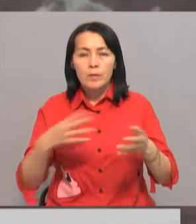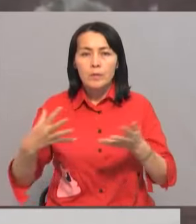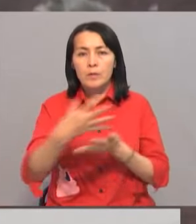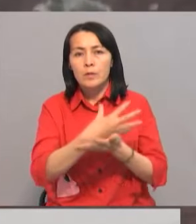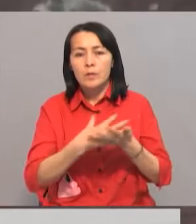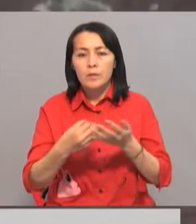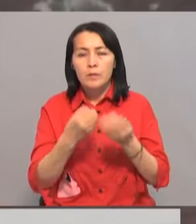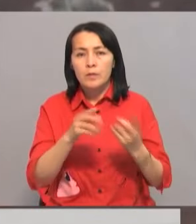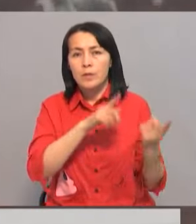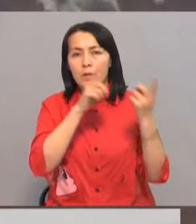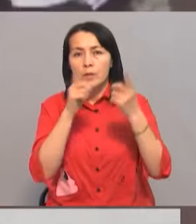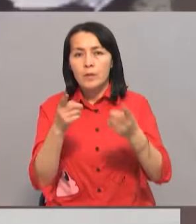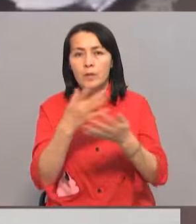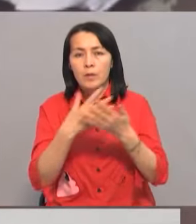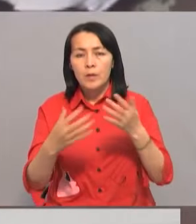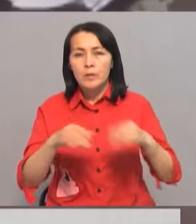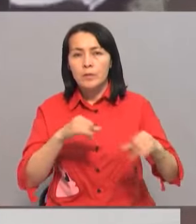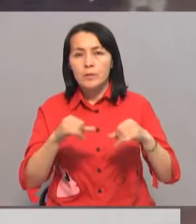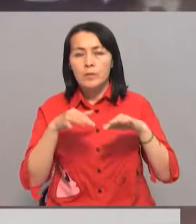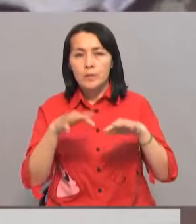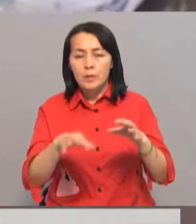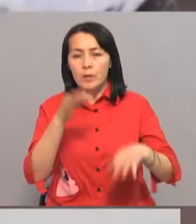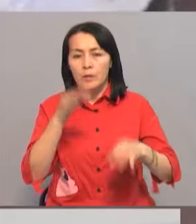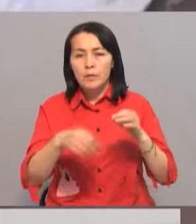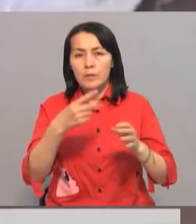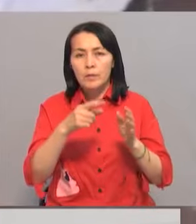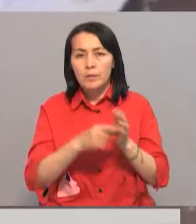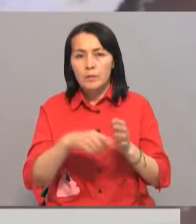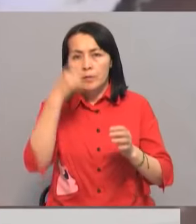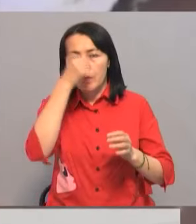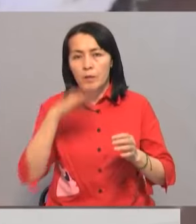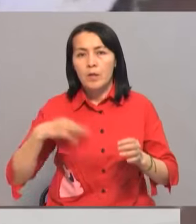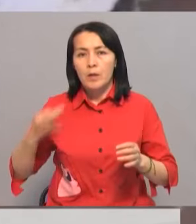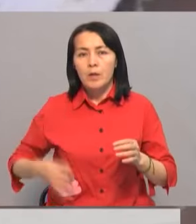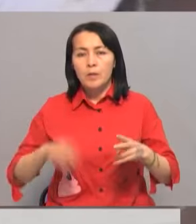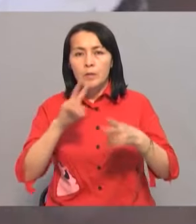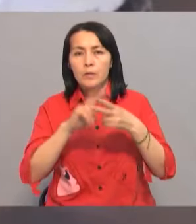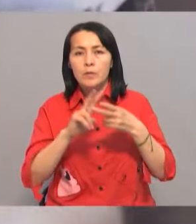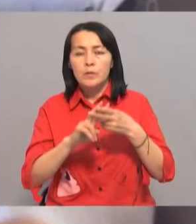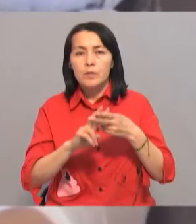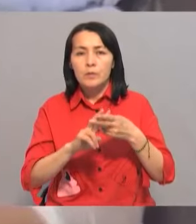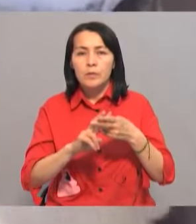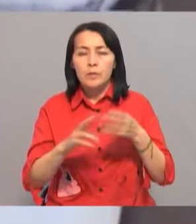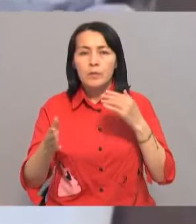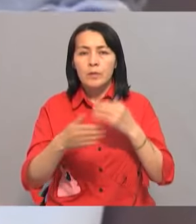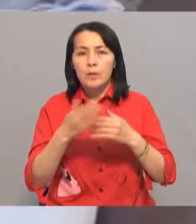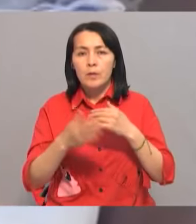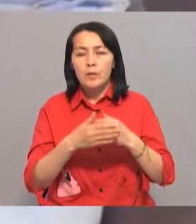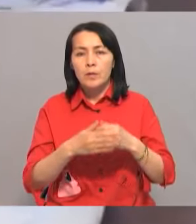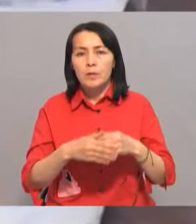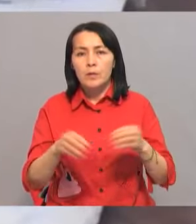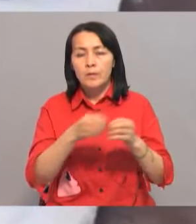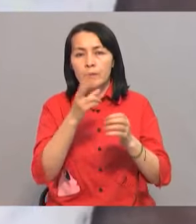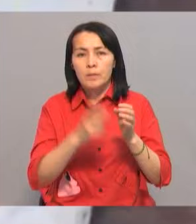все доказательства и направили материалы уголовного дела в суд. 22-летнего сына суд признал организатором преступления и приговорил